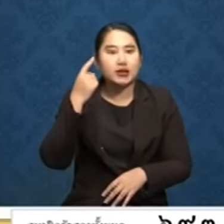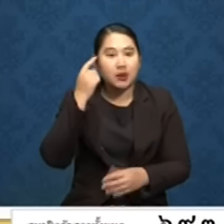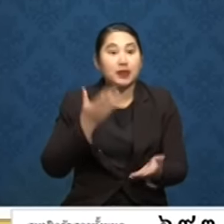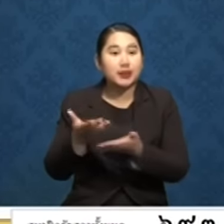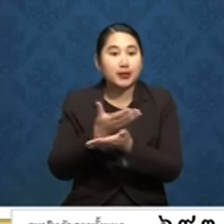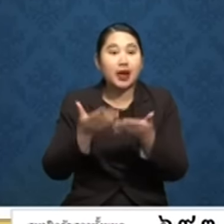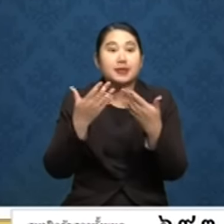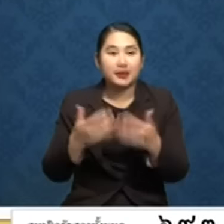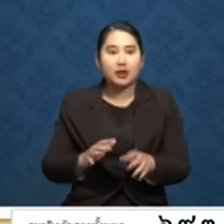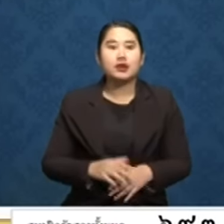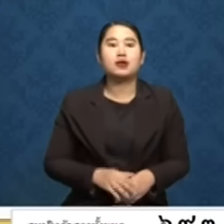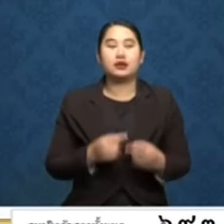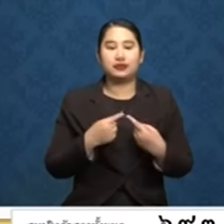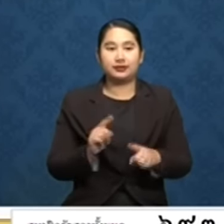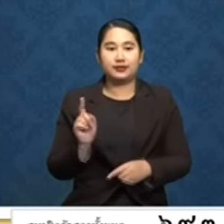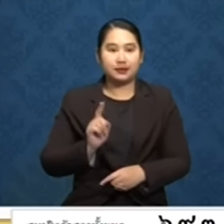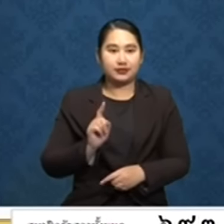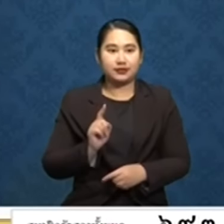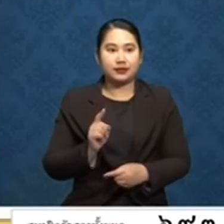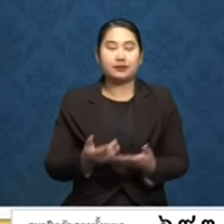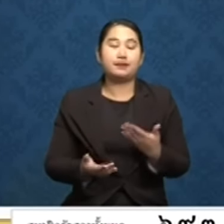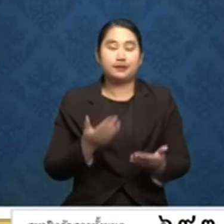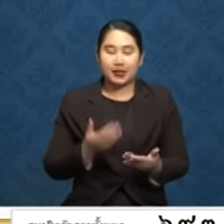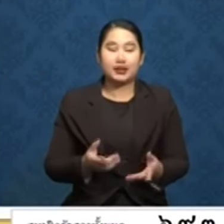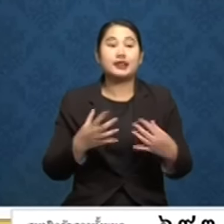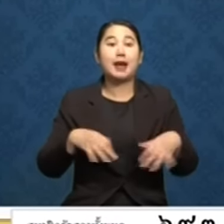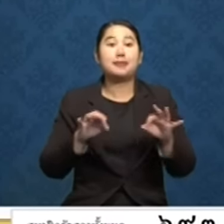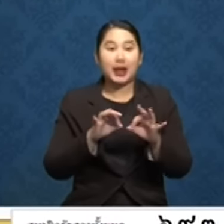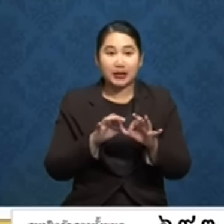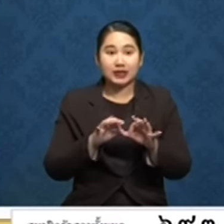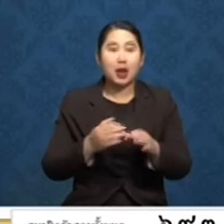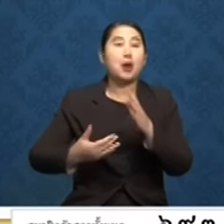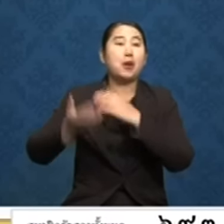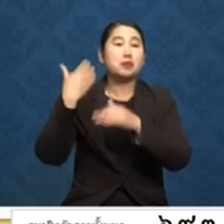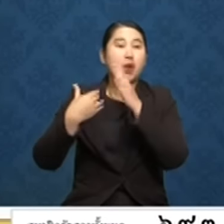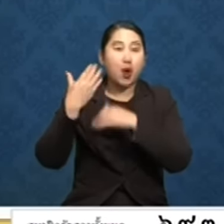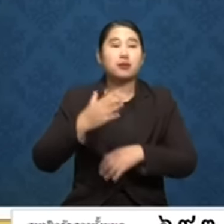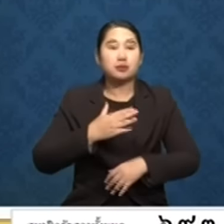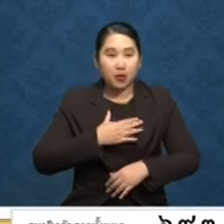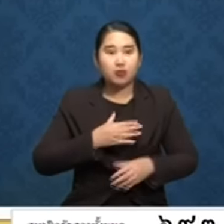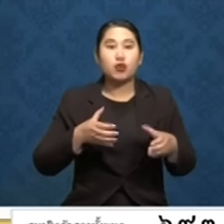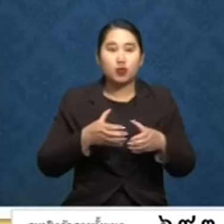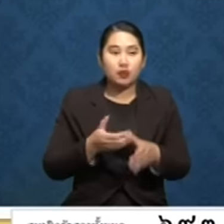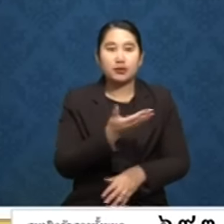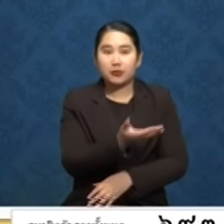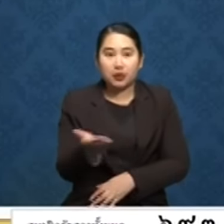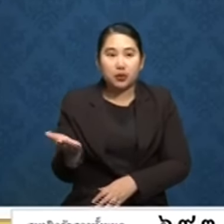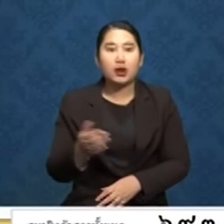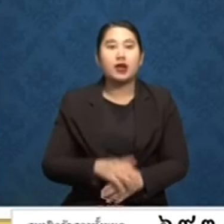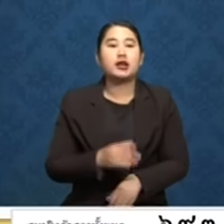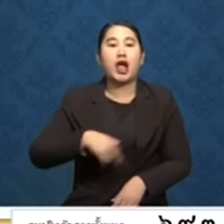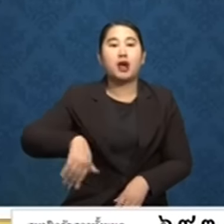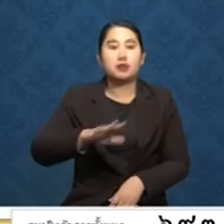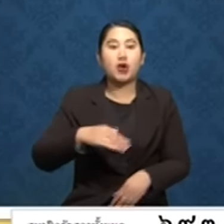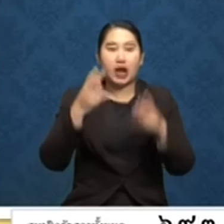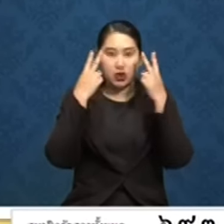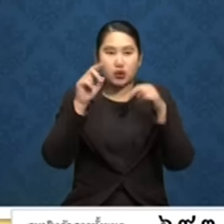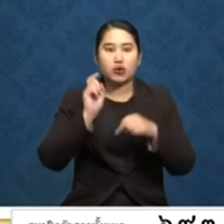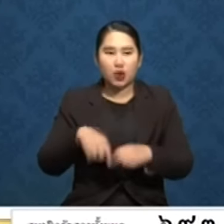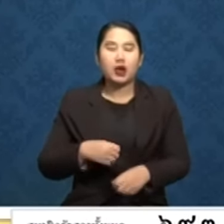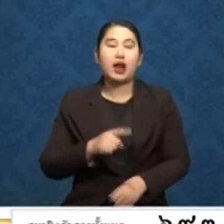แต่อย่างไรก็ตามเรื่องนี้เป็นมรดกที่ผมรุ่นผมคนรุ่นผมคนรุ่นคุณแผนทองทานคนรุ่นนายกรัฐมนตรีต้องแ